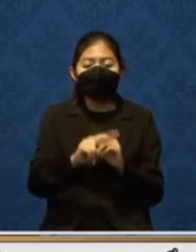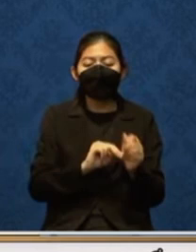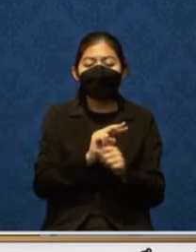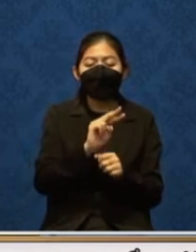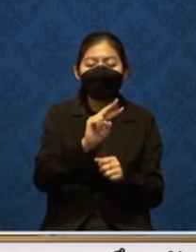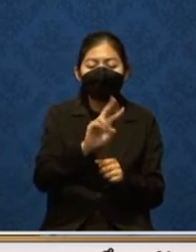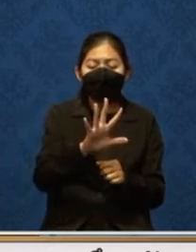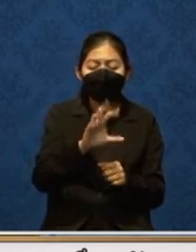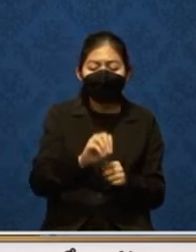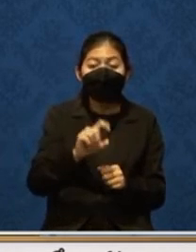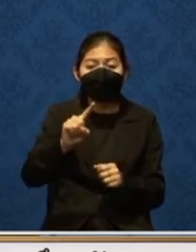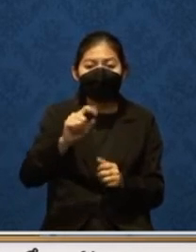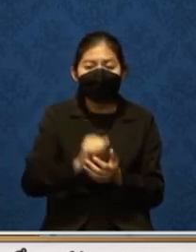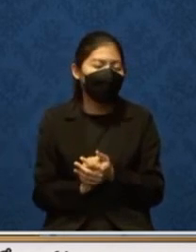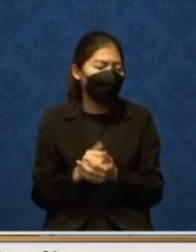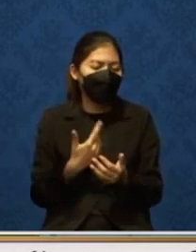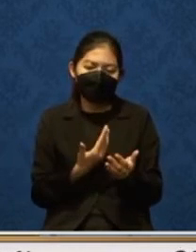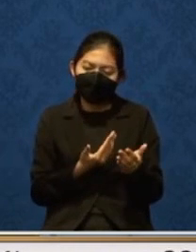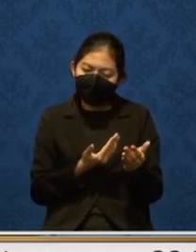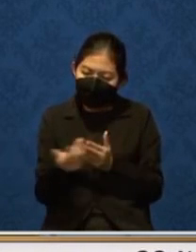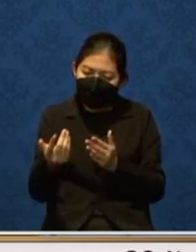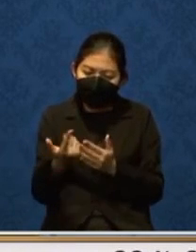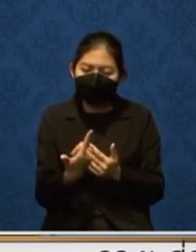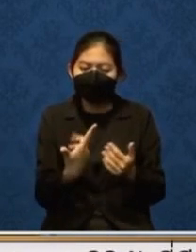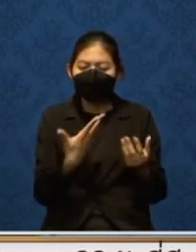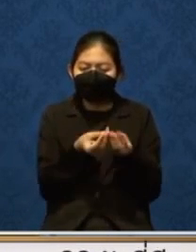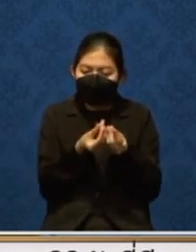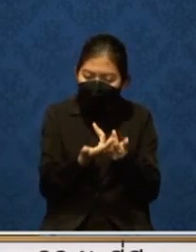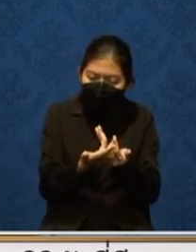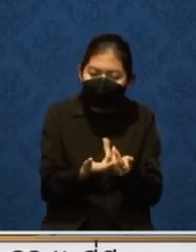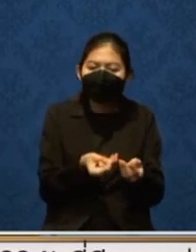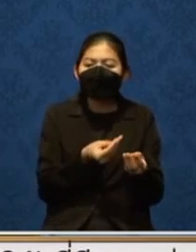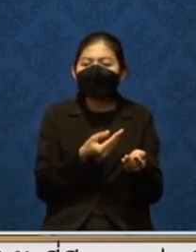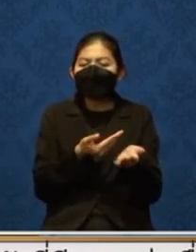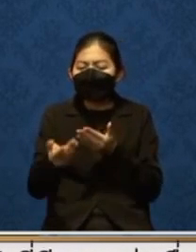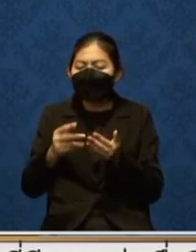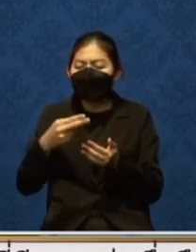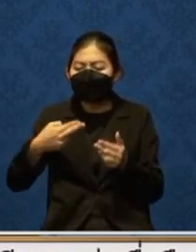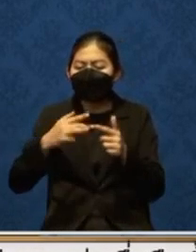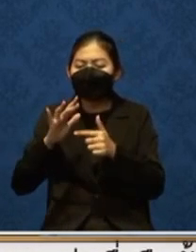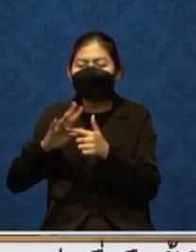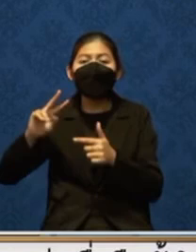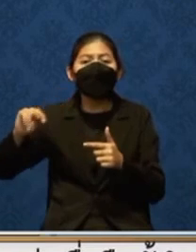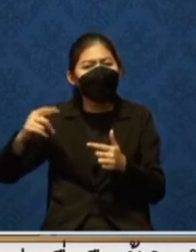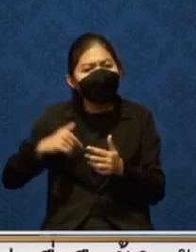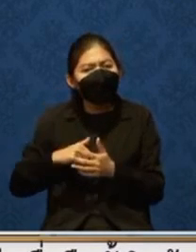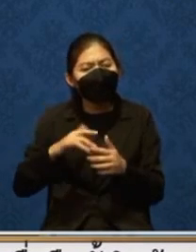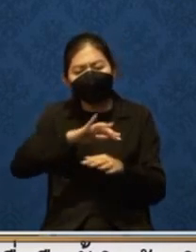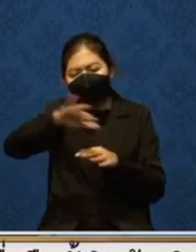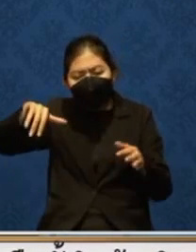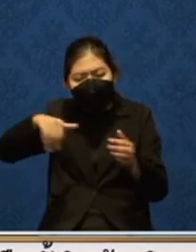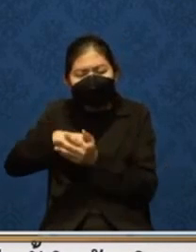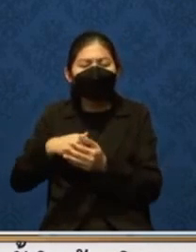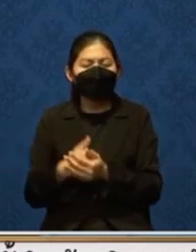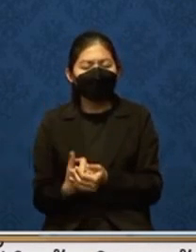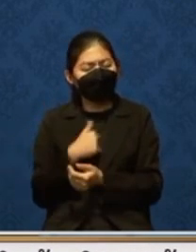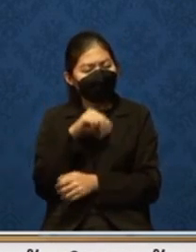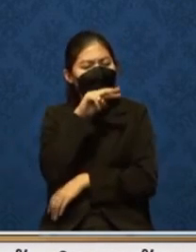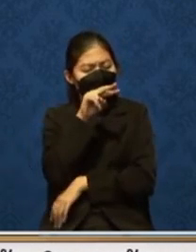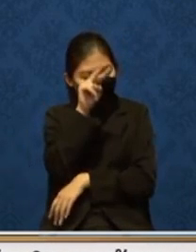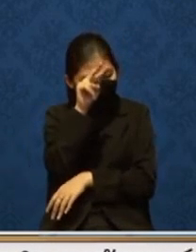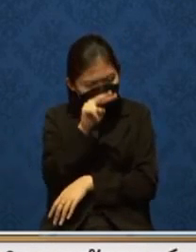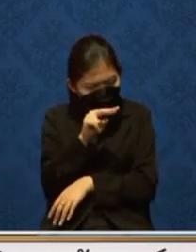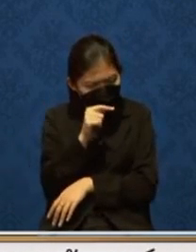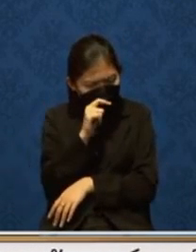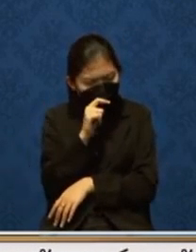หหอ diarrูambling จะเริ declaredั้งหมดไปจทรัฐมัตรีดูแล้ผมวามับางเอินแ แปลกครานนะถึตรนี้